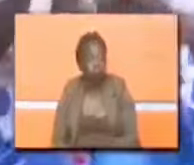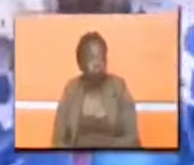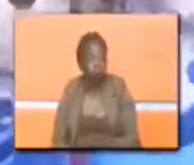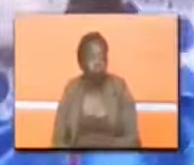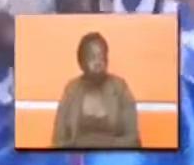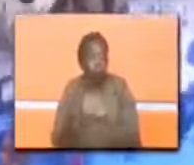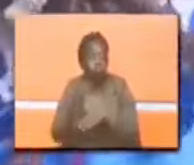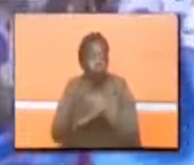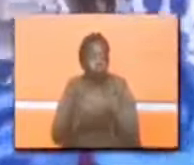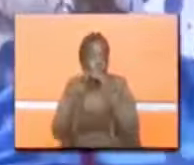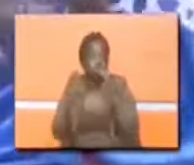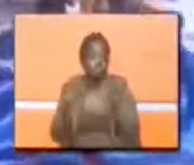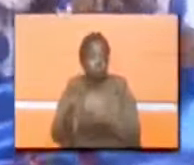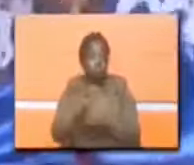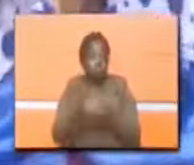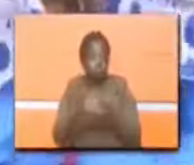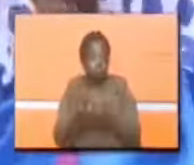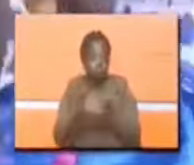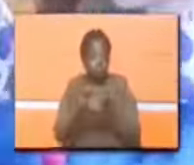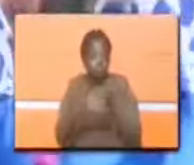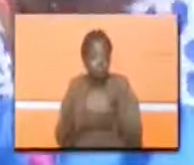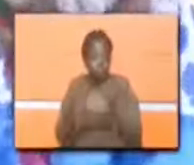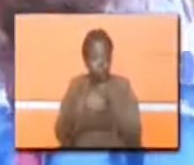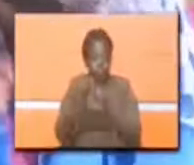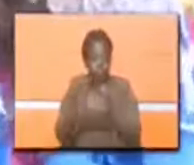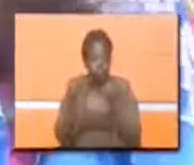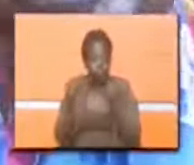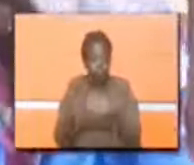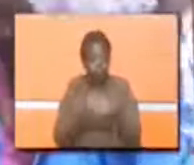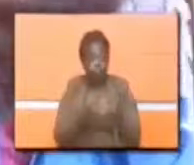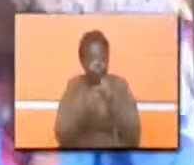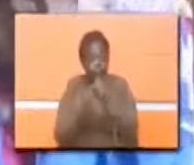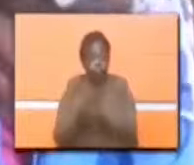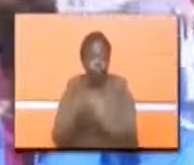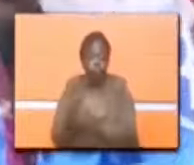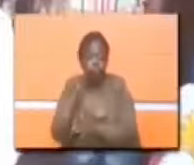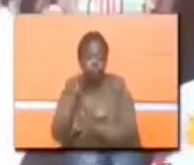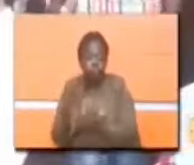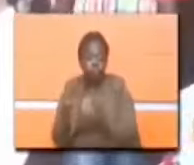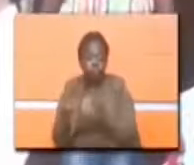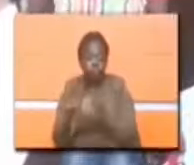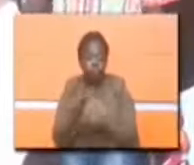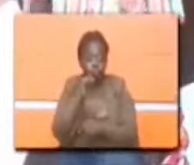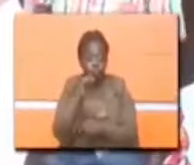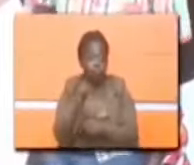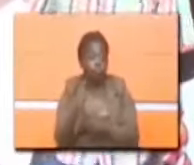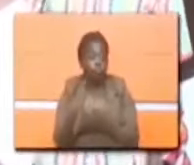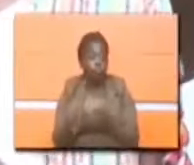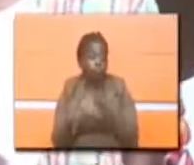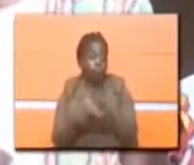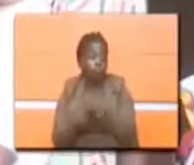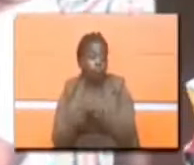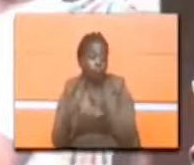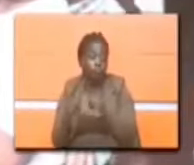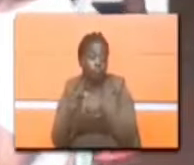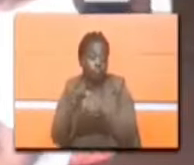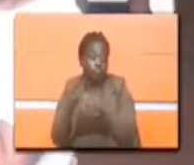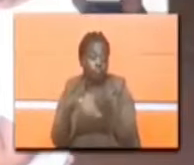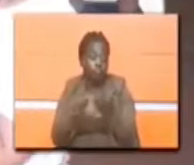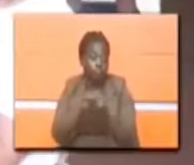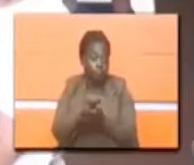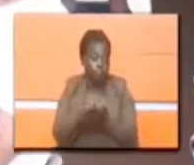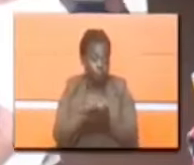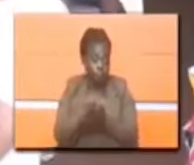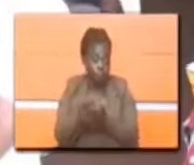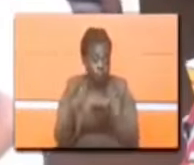Oluvannyuma lw'omutendera gwa nnassale wazzeewo empaka za pulayimale nga nawo boolesezza ebitone mu byamawulire ebyobuwangwa n'ebikwata ku butonde